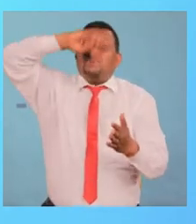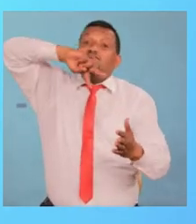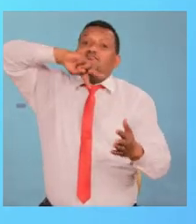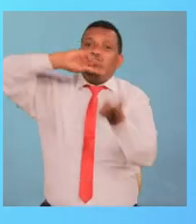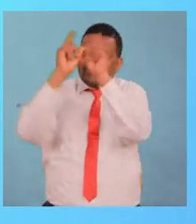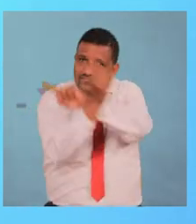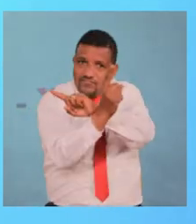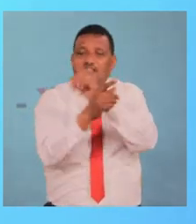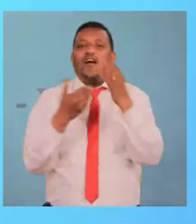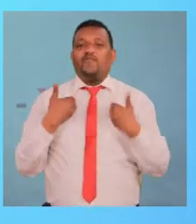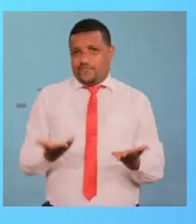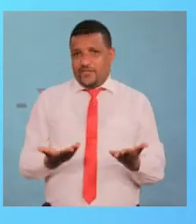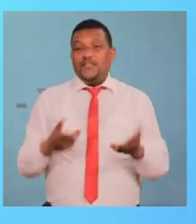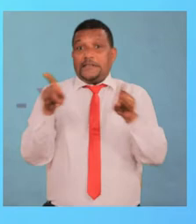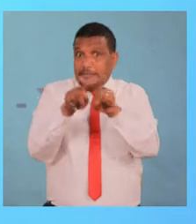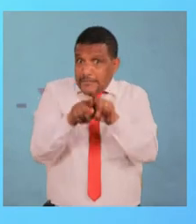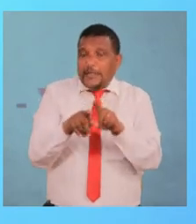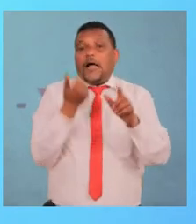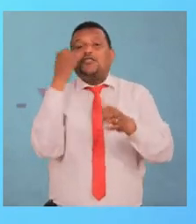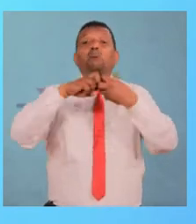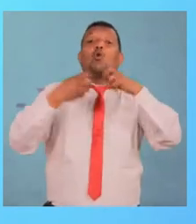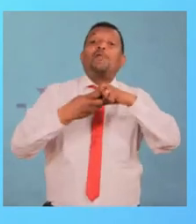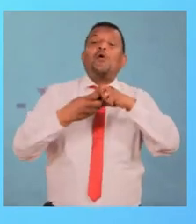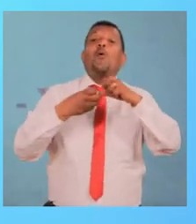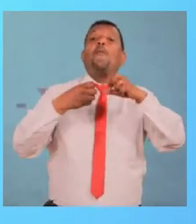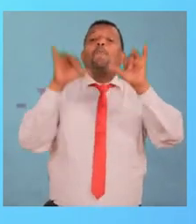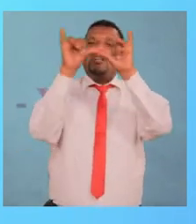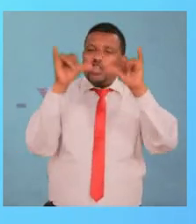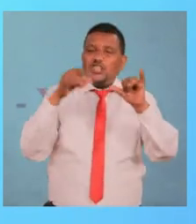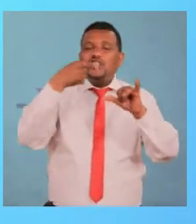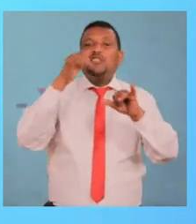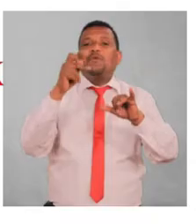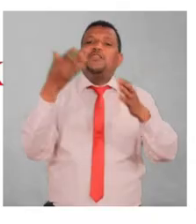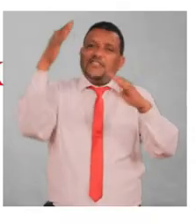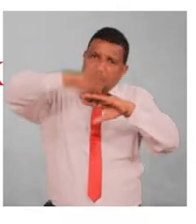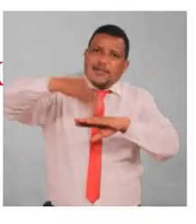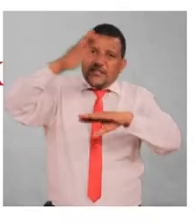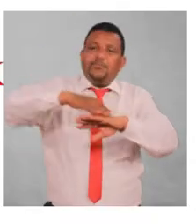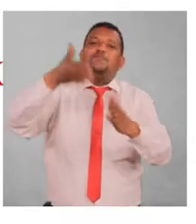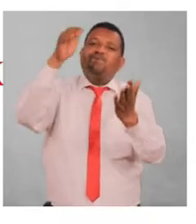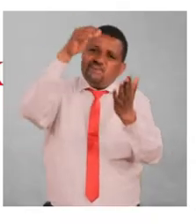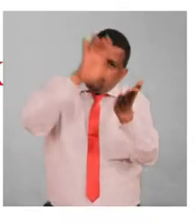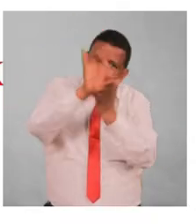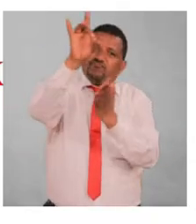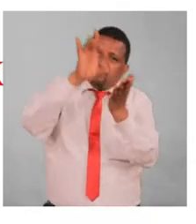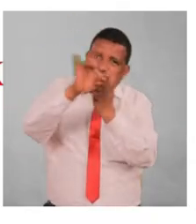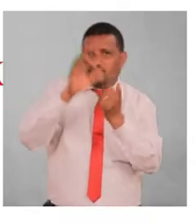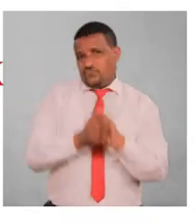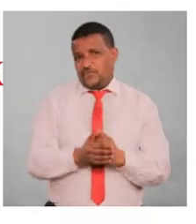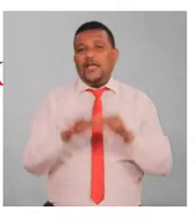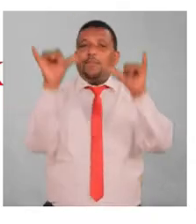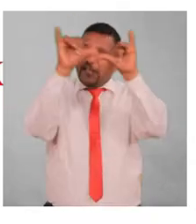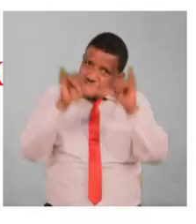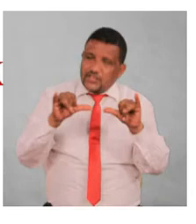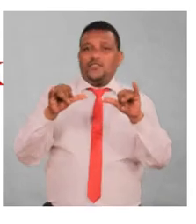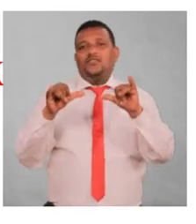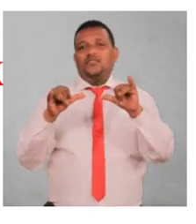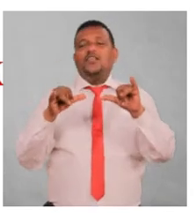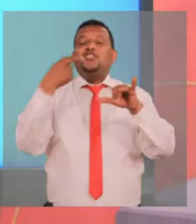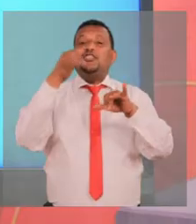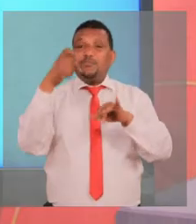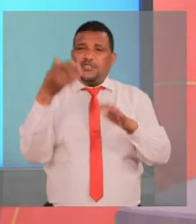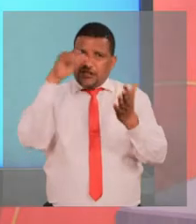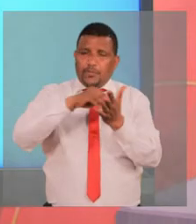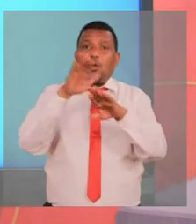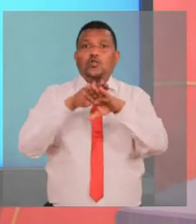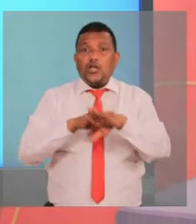थिस इस द प्रॉब्लम ऑफ मेजरिंग जिद्दी डबल अकाउंट थिंक पिंपल काउंटिंग इमेजेस पेड़-पौधों